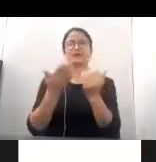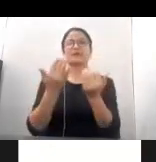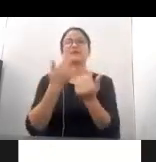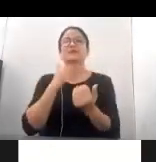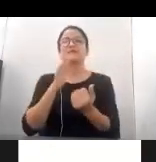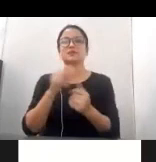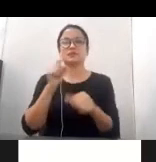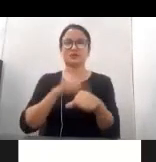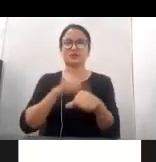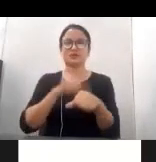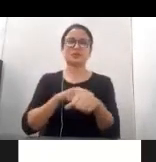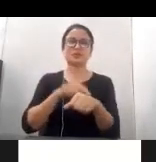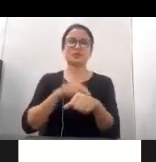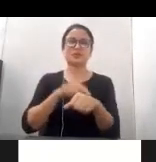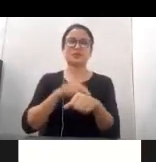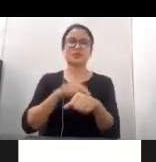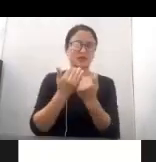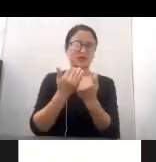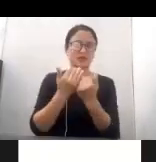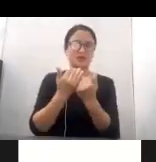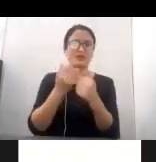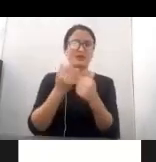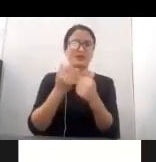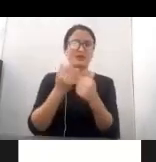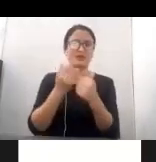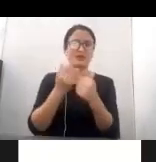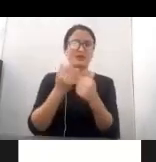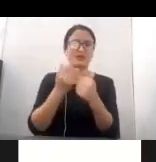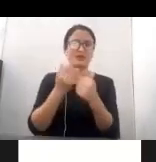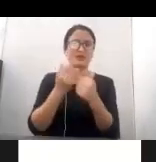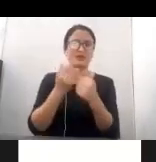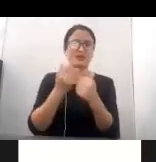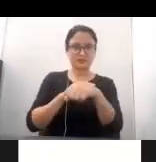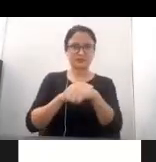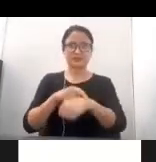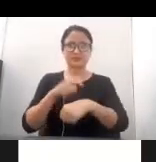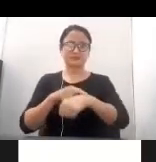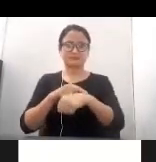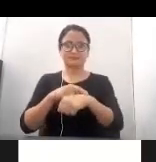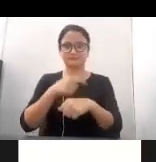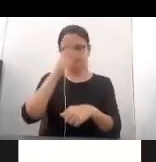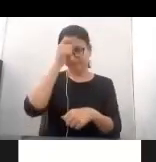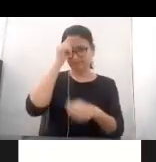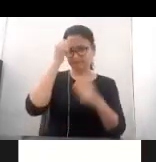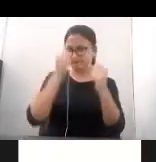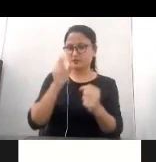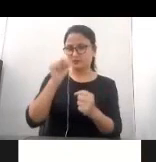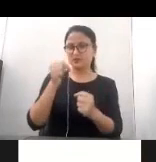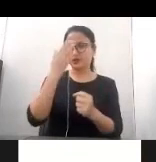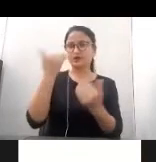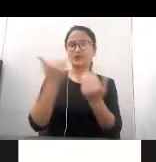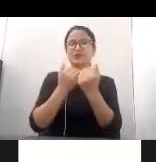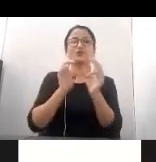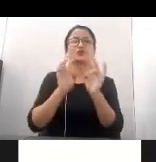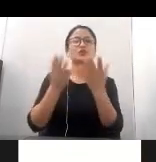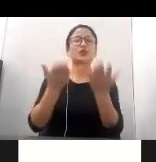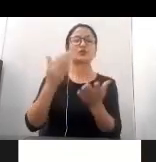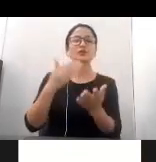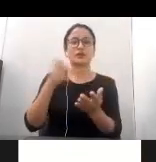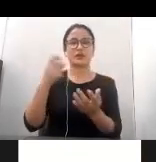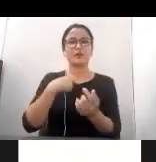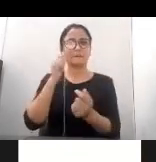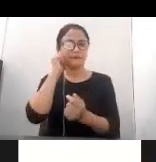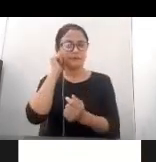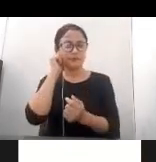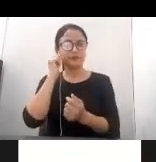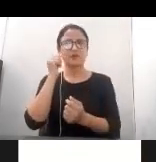समयको परिस्थिति र समयको हामी डिसिप्लिनमा बस्नुपर्ने हिसाबबाट यो छुट्न गएको छ, यसको लागि सरी। म